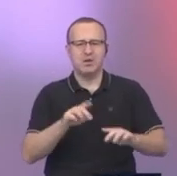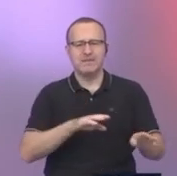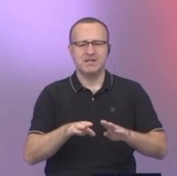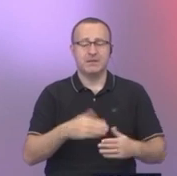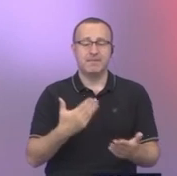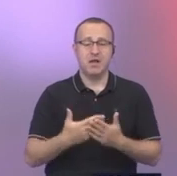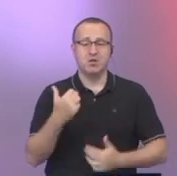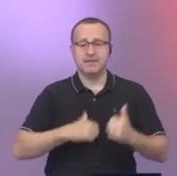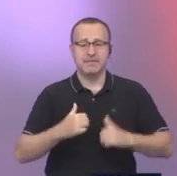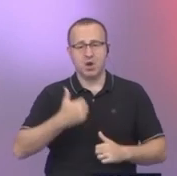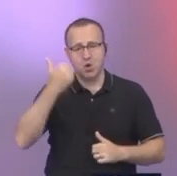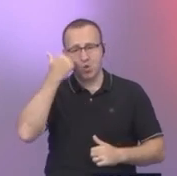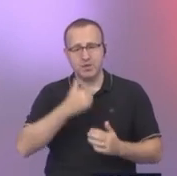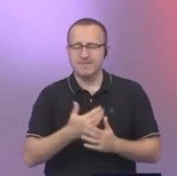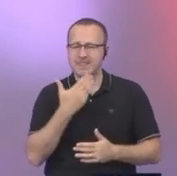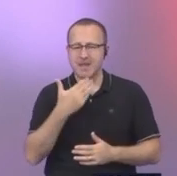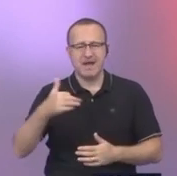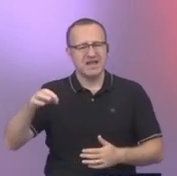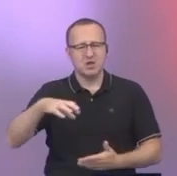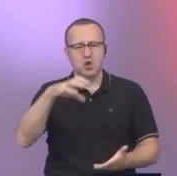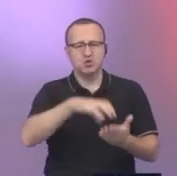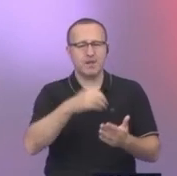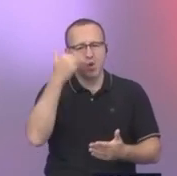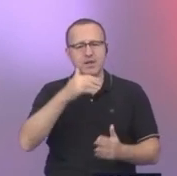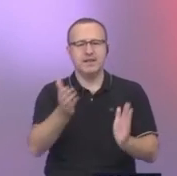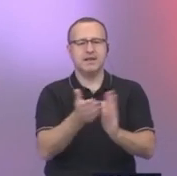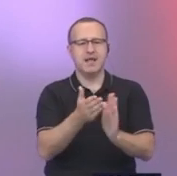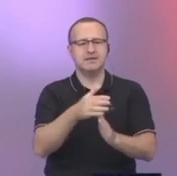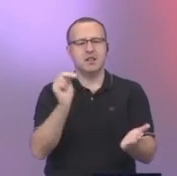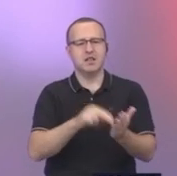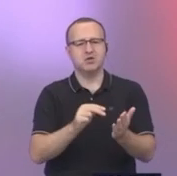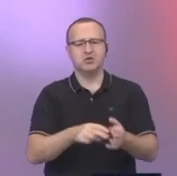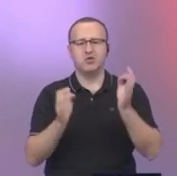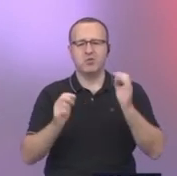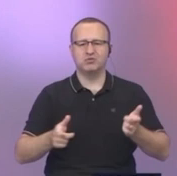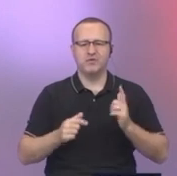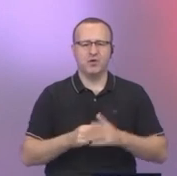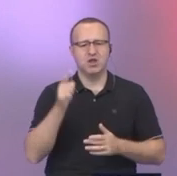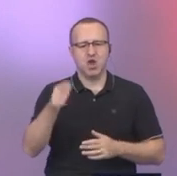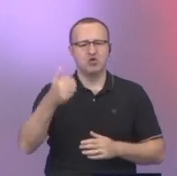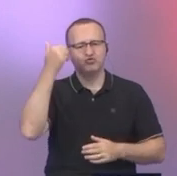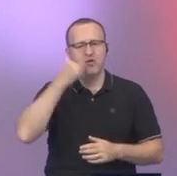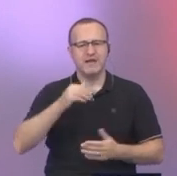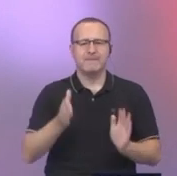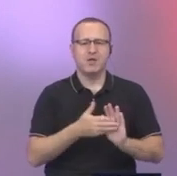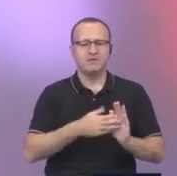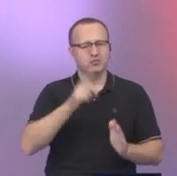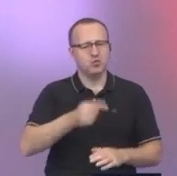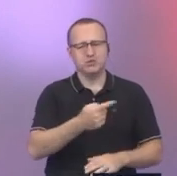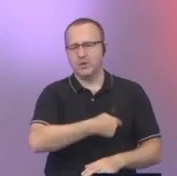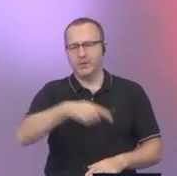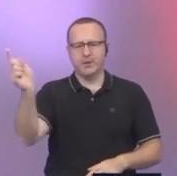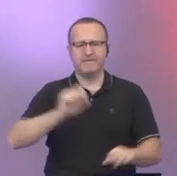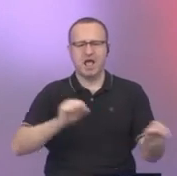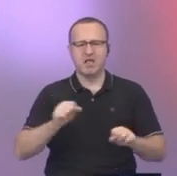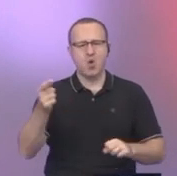trpia ľudia. Nemáte tu jednej skupiny ľudí, ktorí by tlieskali a tešili sa, že ako sa im dobre žije. Takže tento človek musí ísť definitívne pred exekutívy. On jednoducho nie je